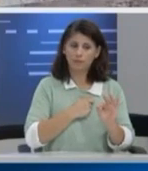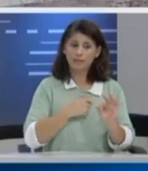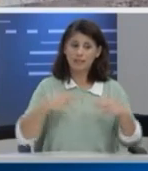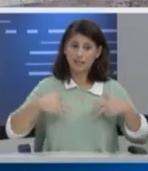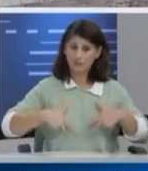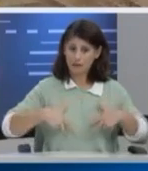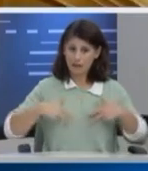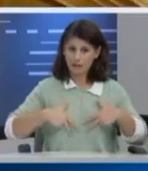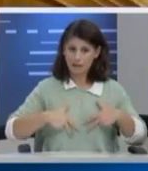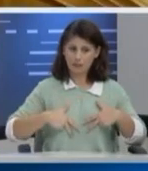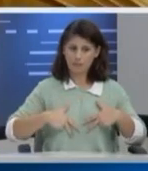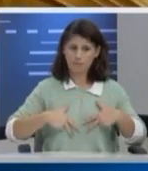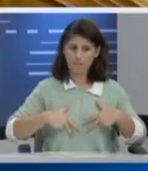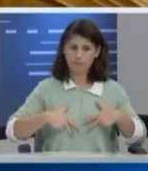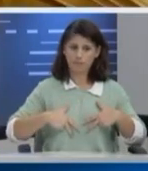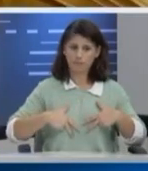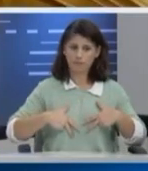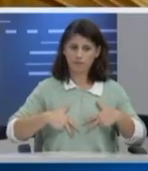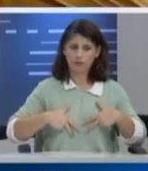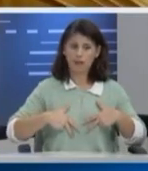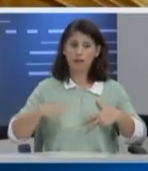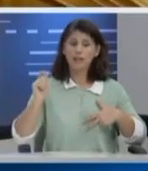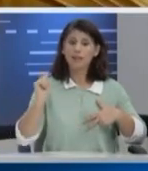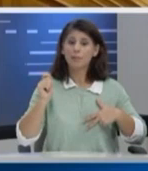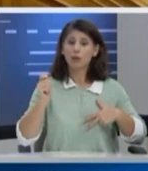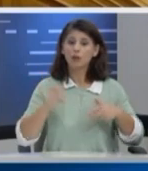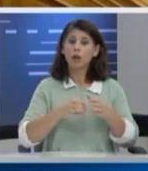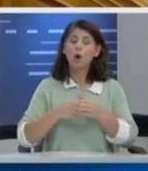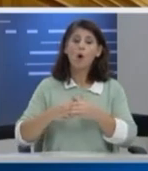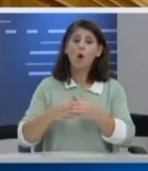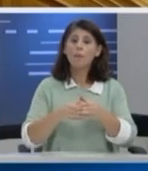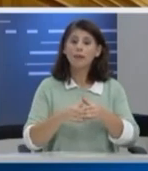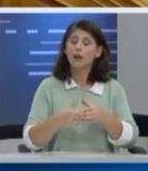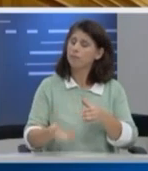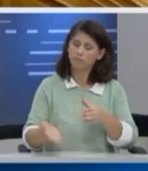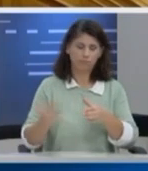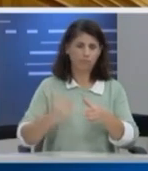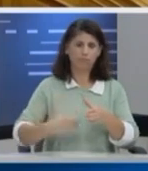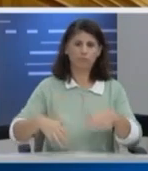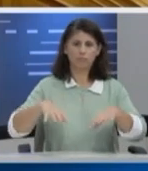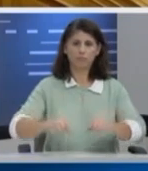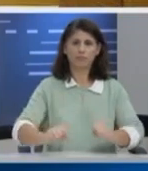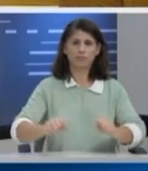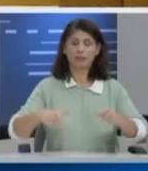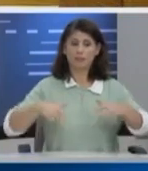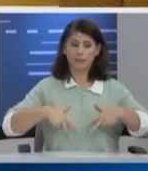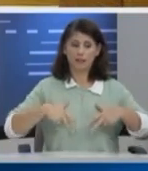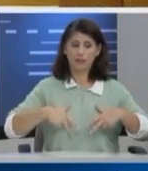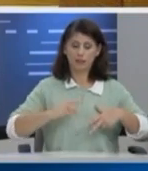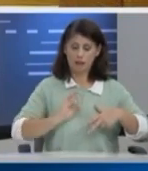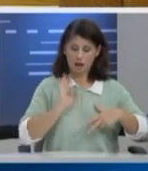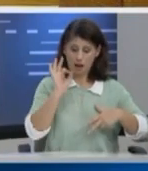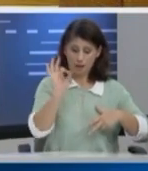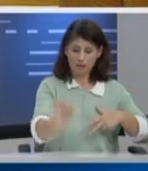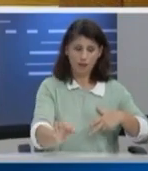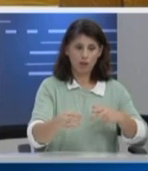σε μια κυβέρνηση, σε πολιτικά κόμματα που δεν είχαν κυβερνήσει, να οδηγήσουν τη